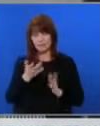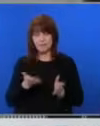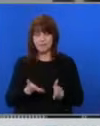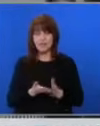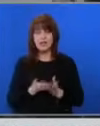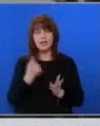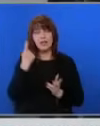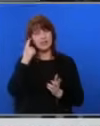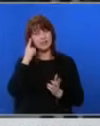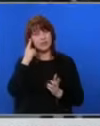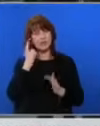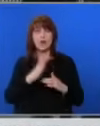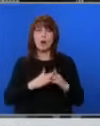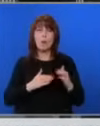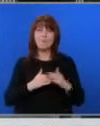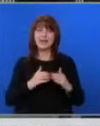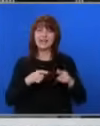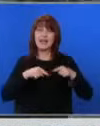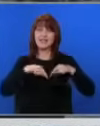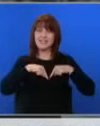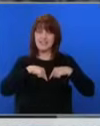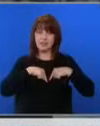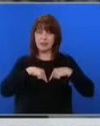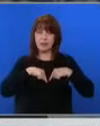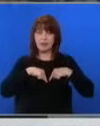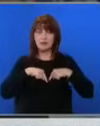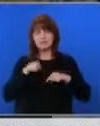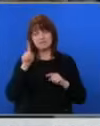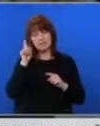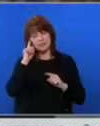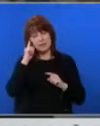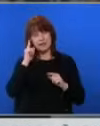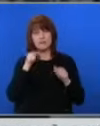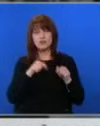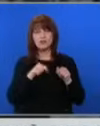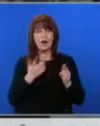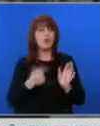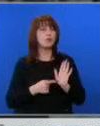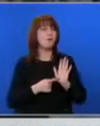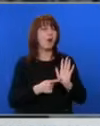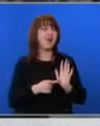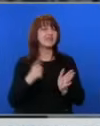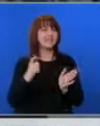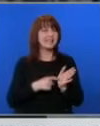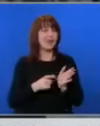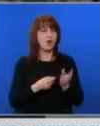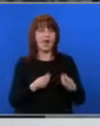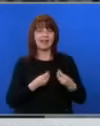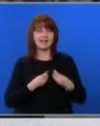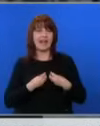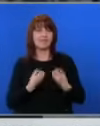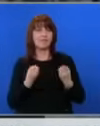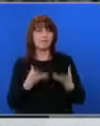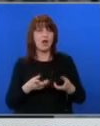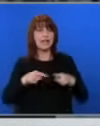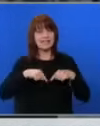ни. Съобразно практиката на съдилищата, смятам, че и това, което показва закона, че ни дава възможността съдията да